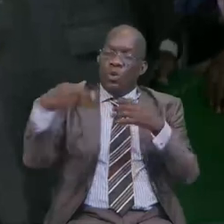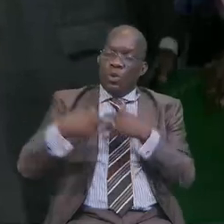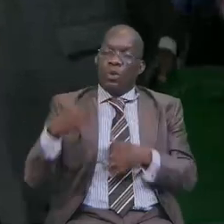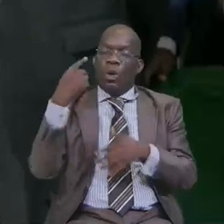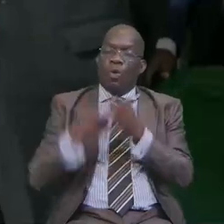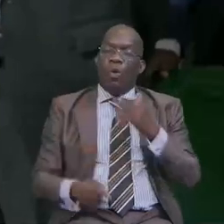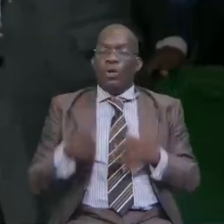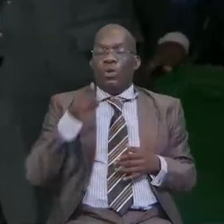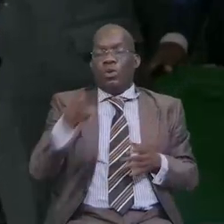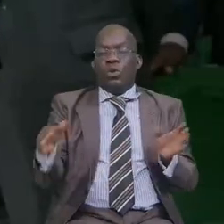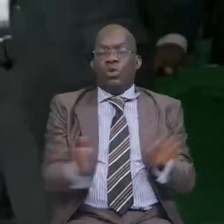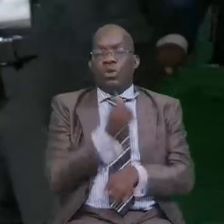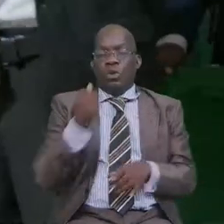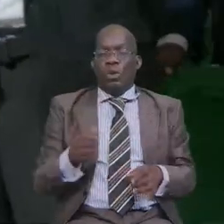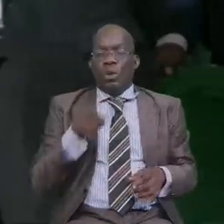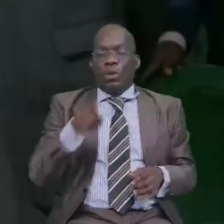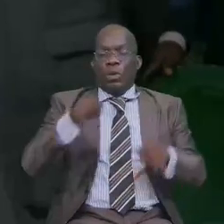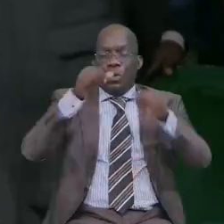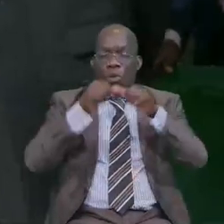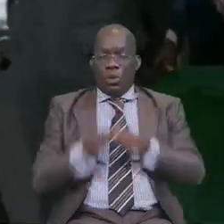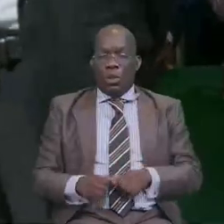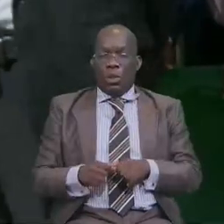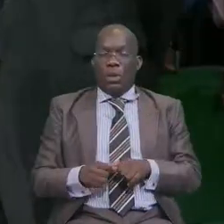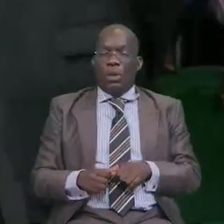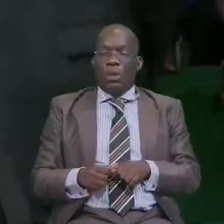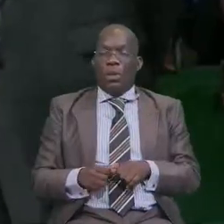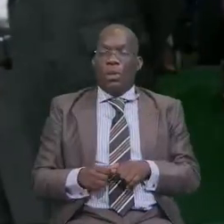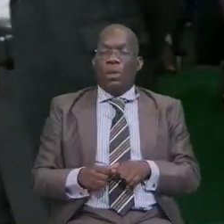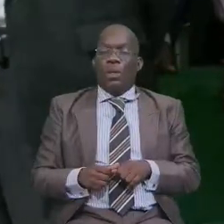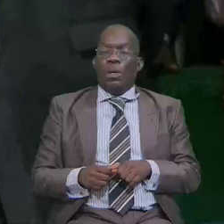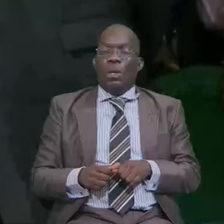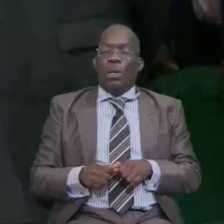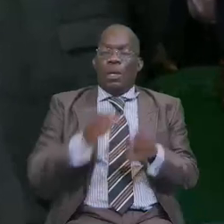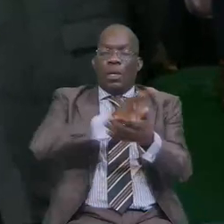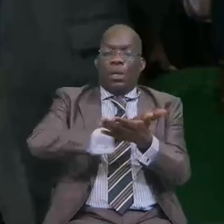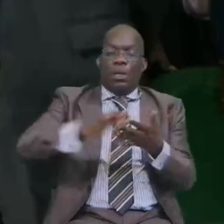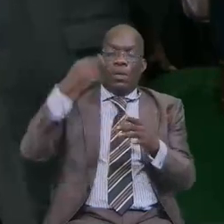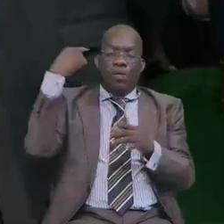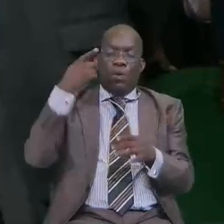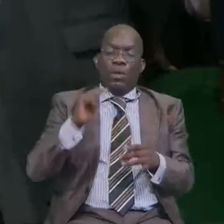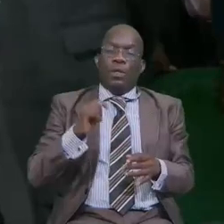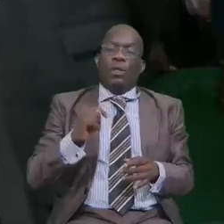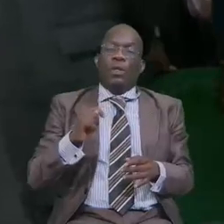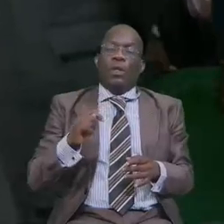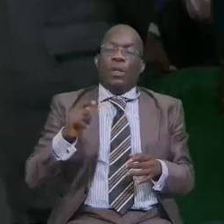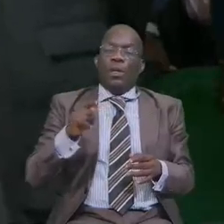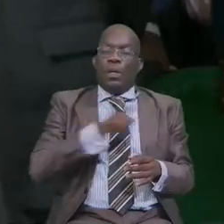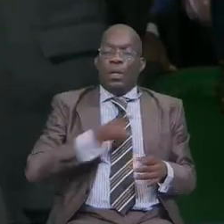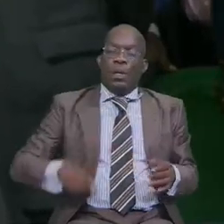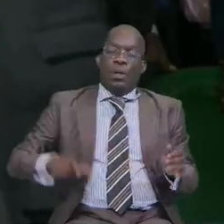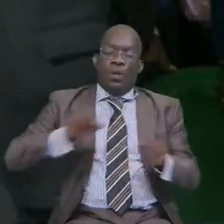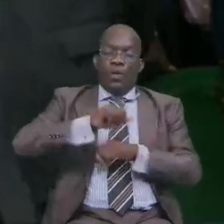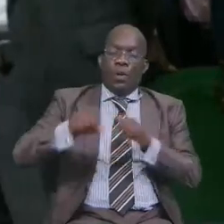doit être leur propriété. Et tu demeures en communion avec le Seigneur à tout moment. Communion dans sa